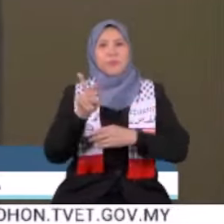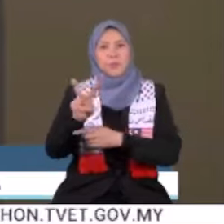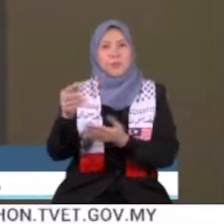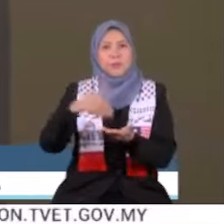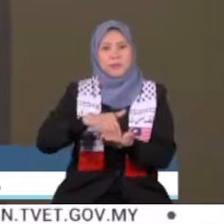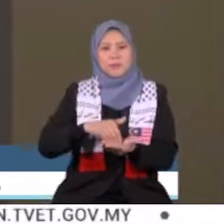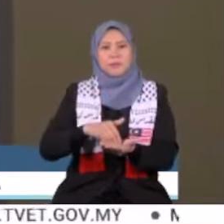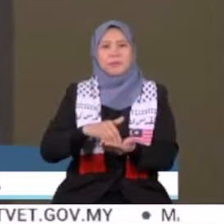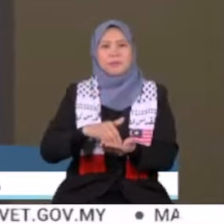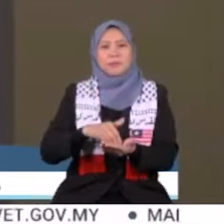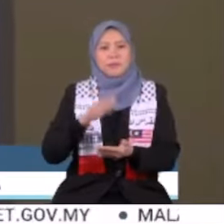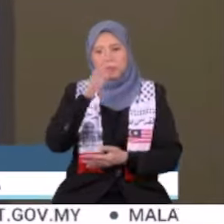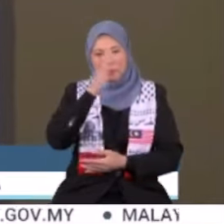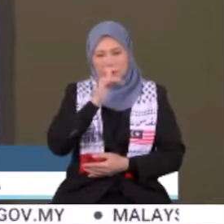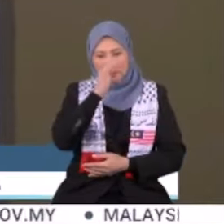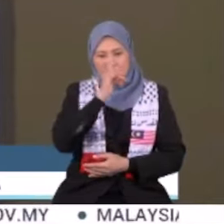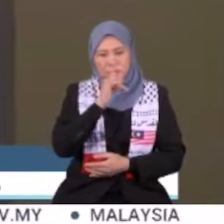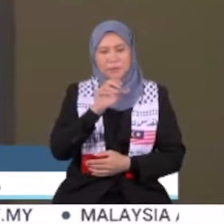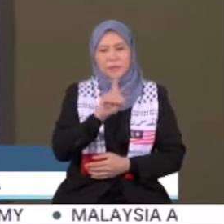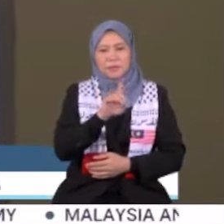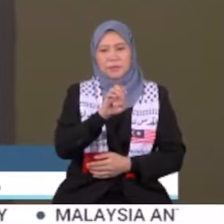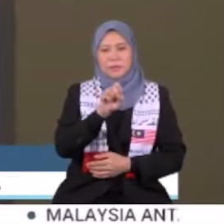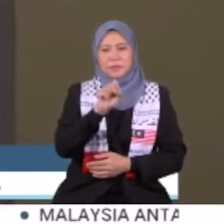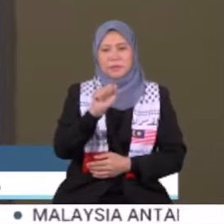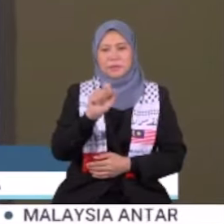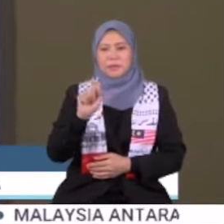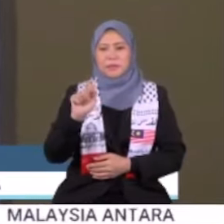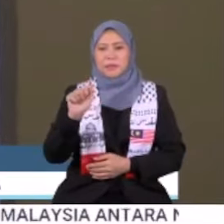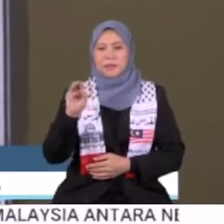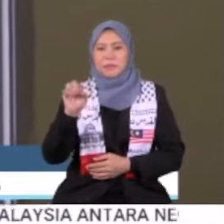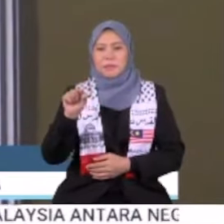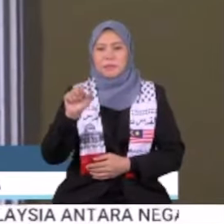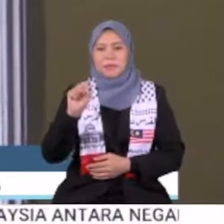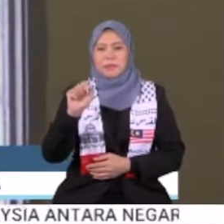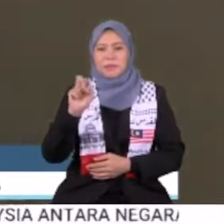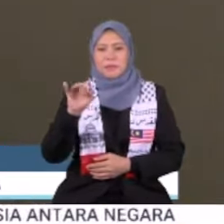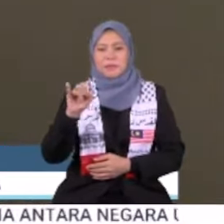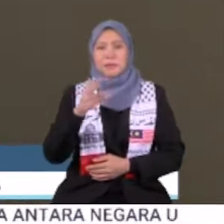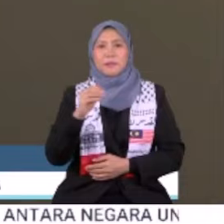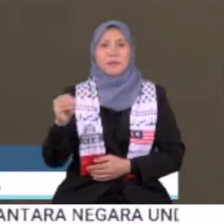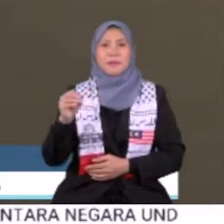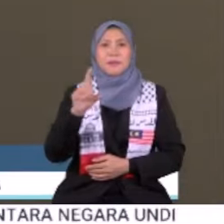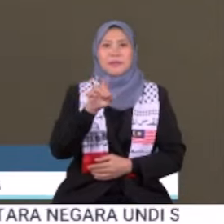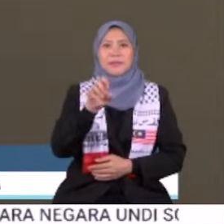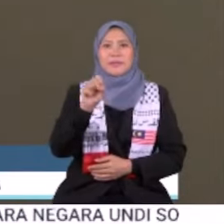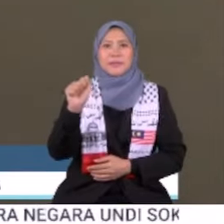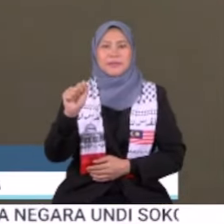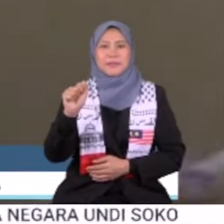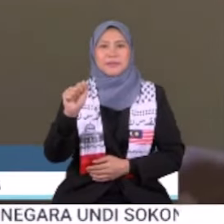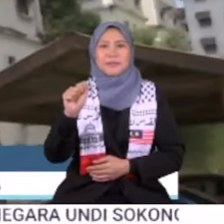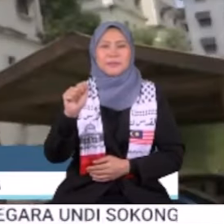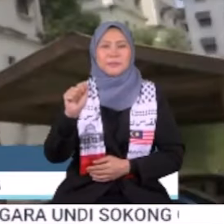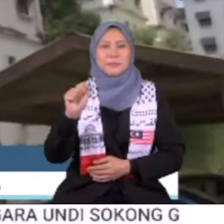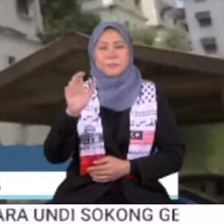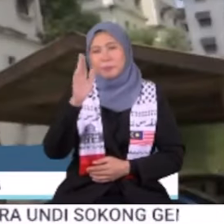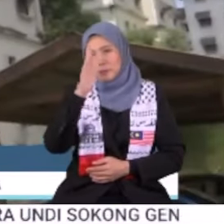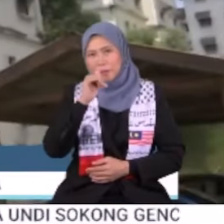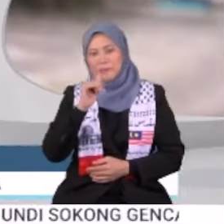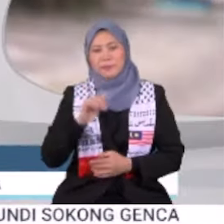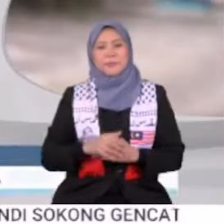lagi RKAT di Melaka, iaitu Desa Taming Sari dan Desa Tangga Batu. Nur Farahuda Sahiran,